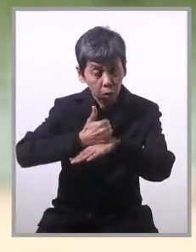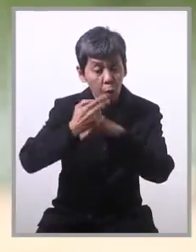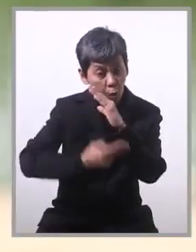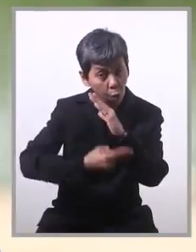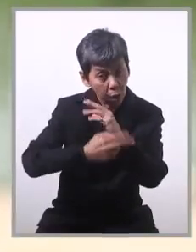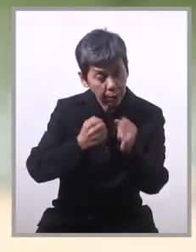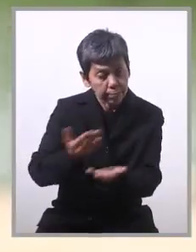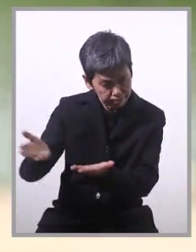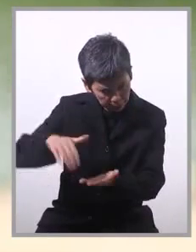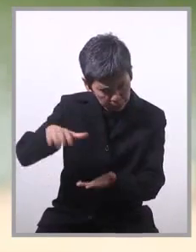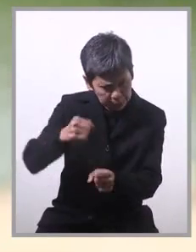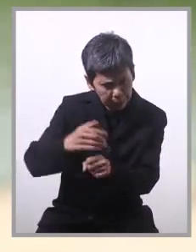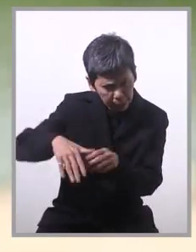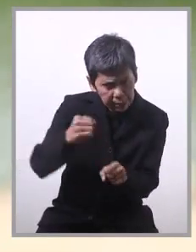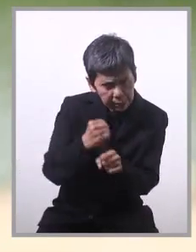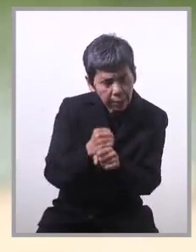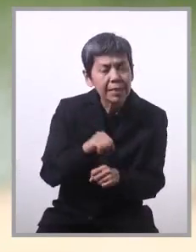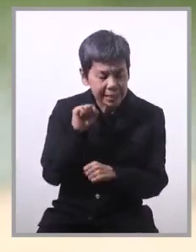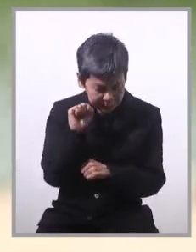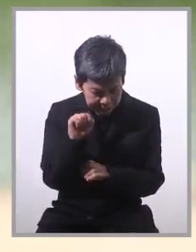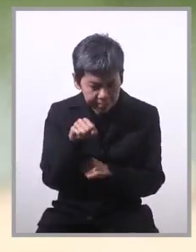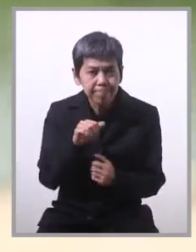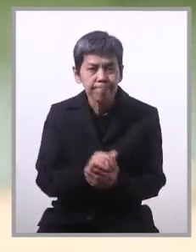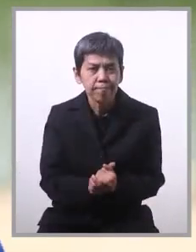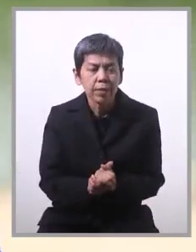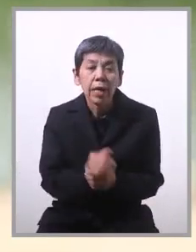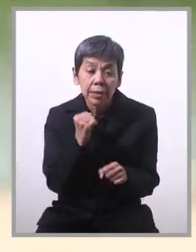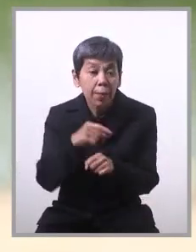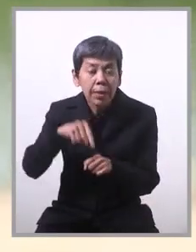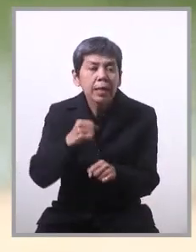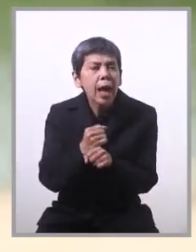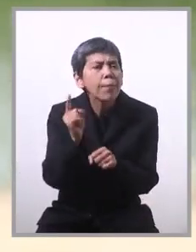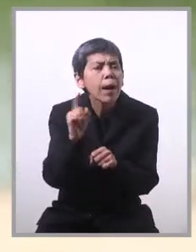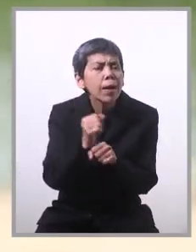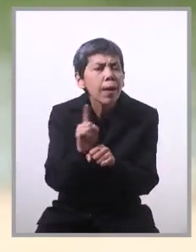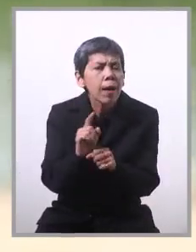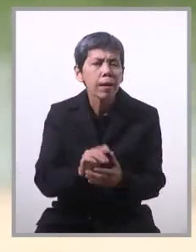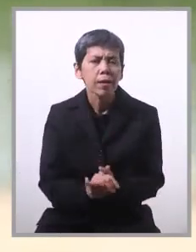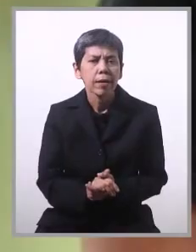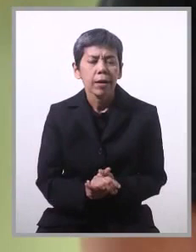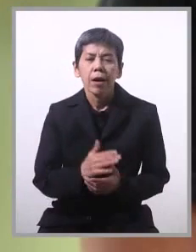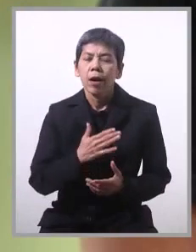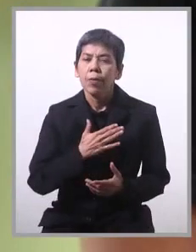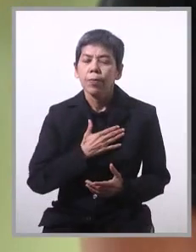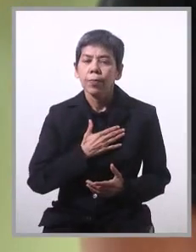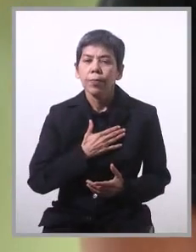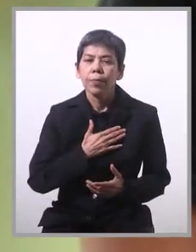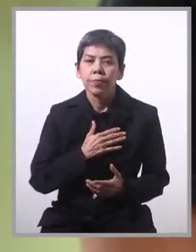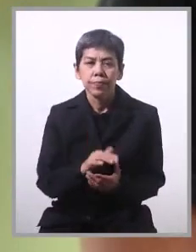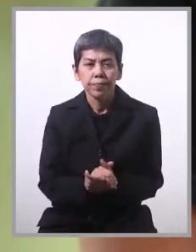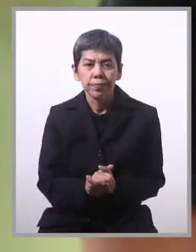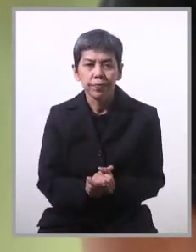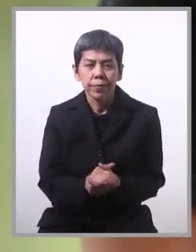ทแห่งนี้ก็เชิญให้เราชวนให้เรามาทำงานที่นี่ตอนมาทำงานที่นี่ทำในหน้าที่อะไรบ้าง ก็เต